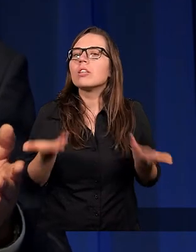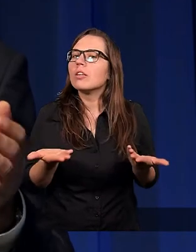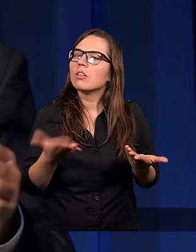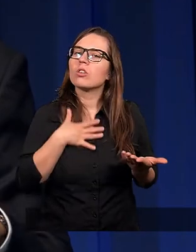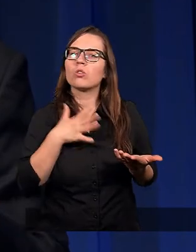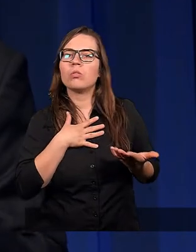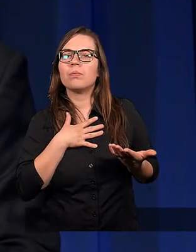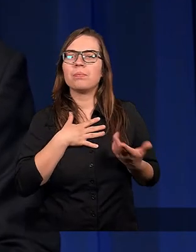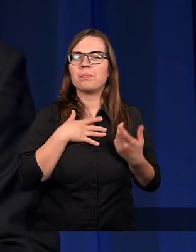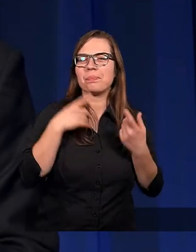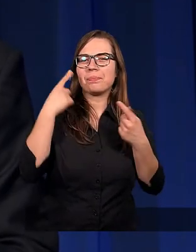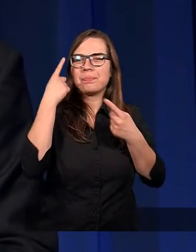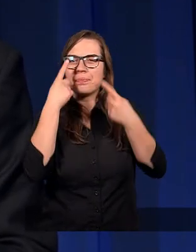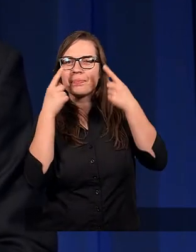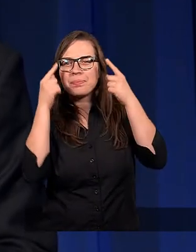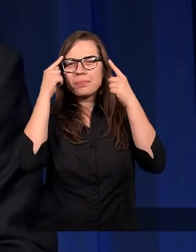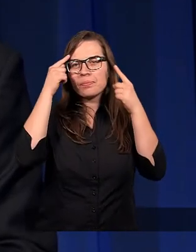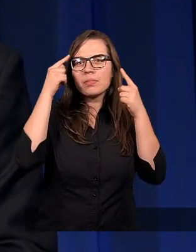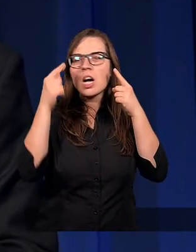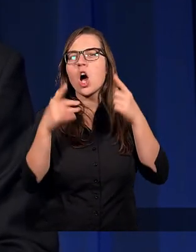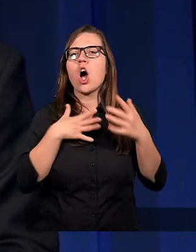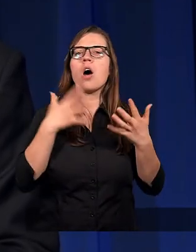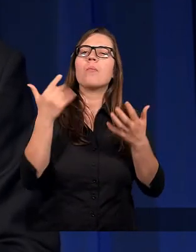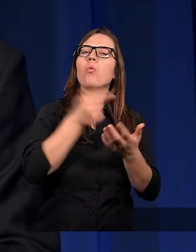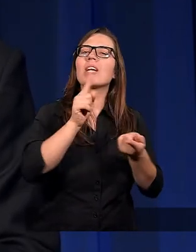Czy czułbyś się zakłopotany, że musisz zmienić plany?